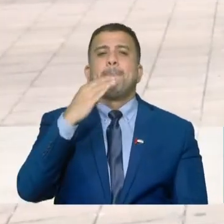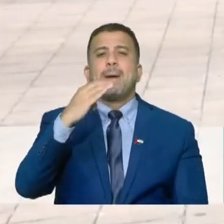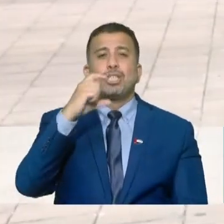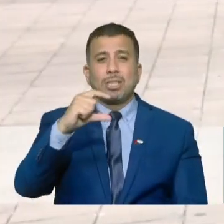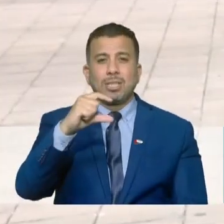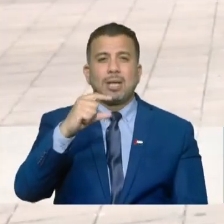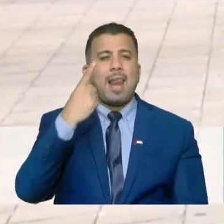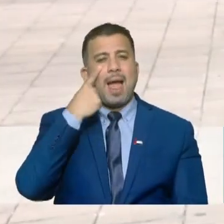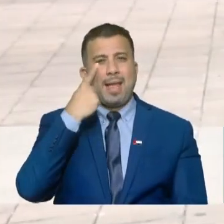السويدي من مدينه العين